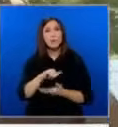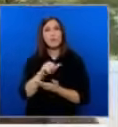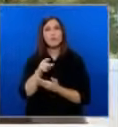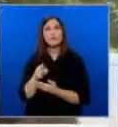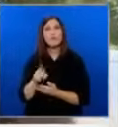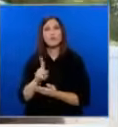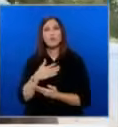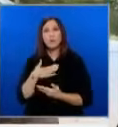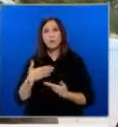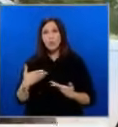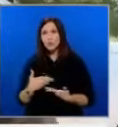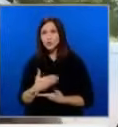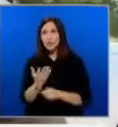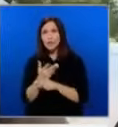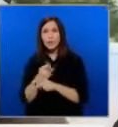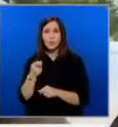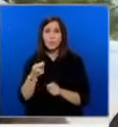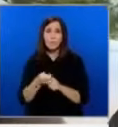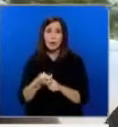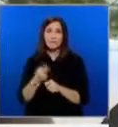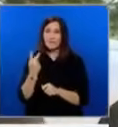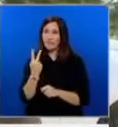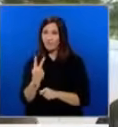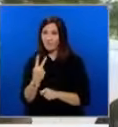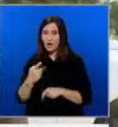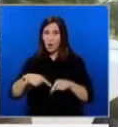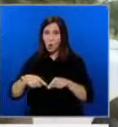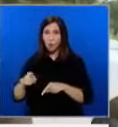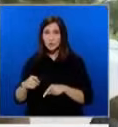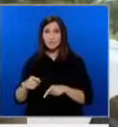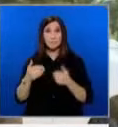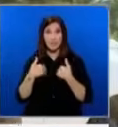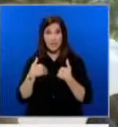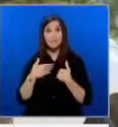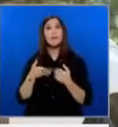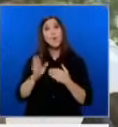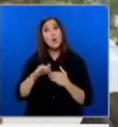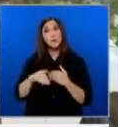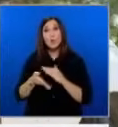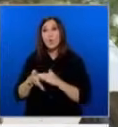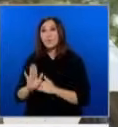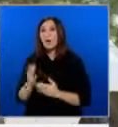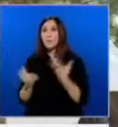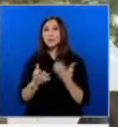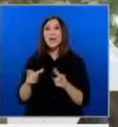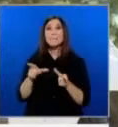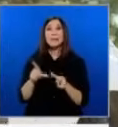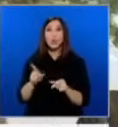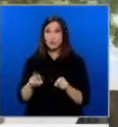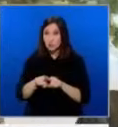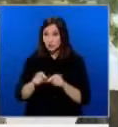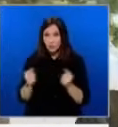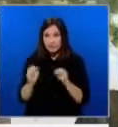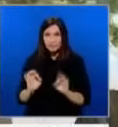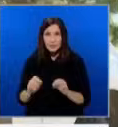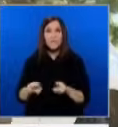пак прави два курса при нас, после иде на пожара в Микрево, който също си е действащ към момента, пак